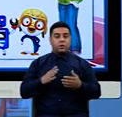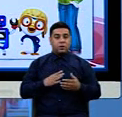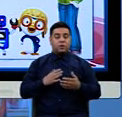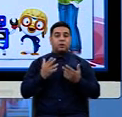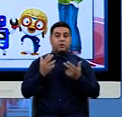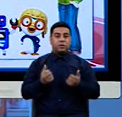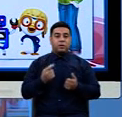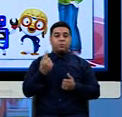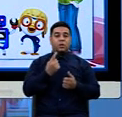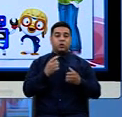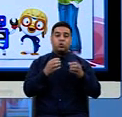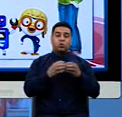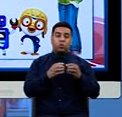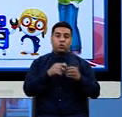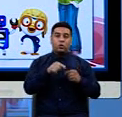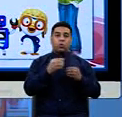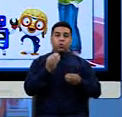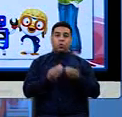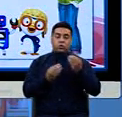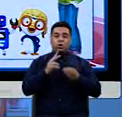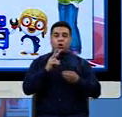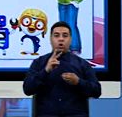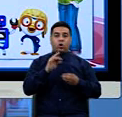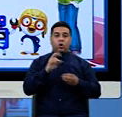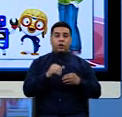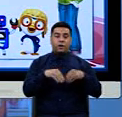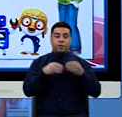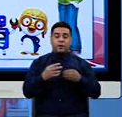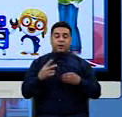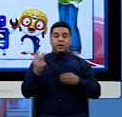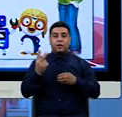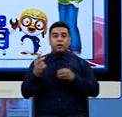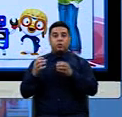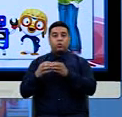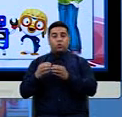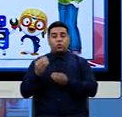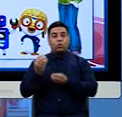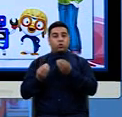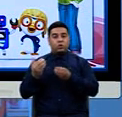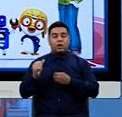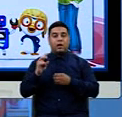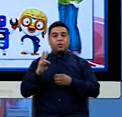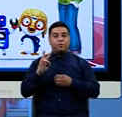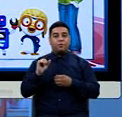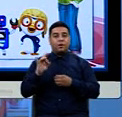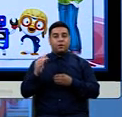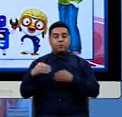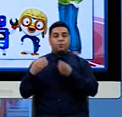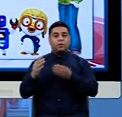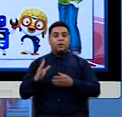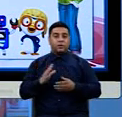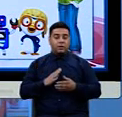taqsimladik. Birinchi guruhdagi o'yinchoqlar Lolaxonga, ikkinchi guruhdagi o'yinchoqlar Anvarga